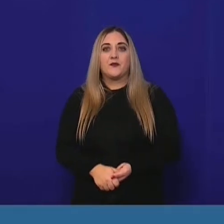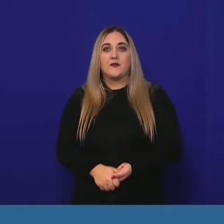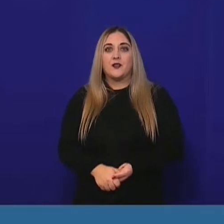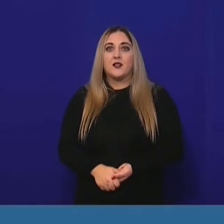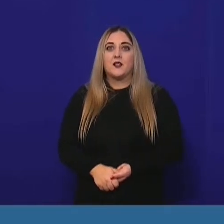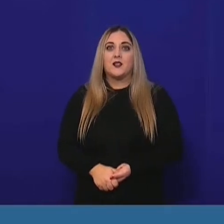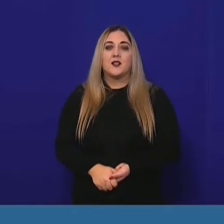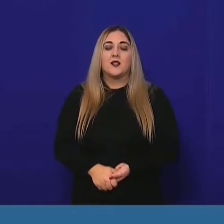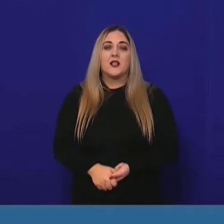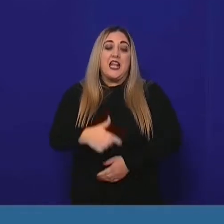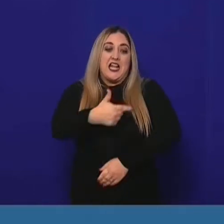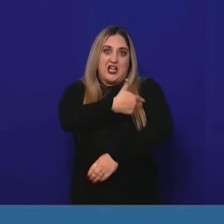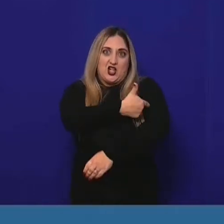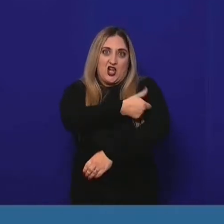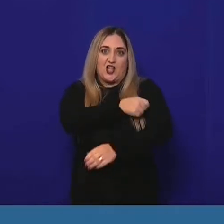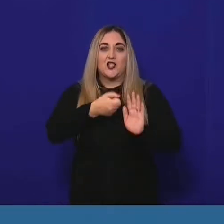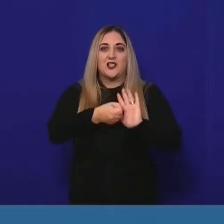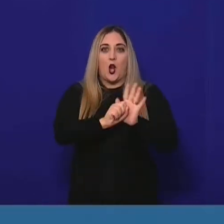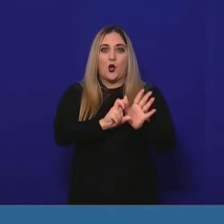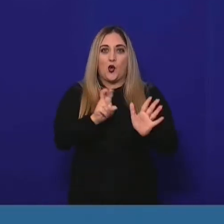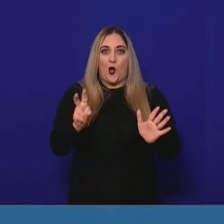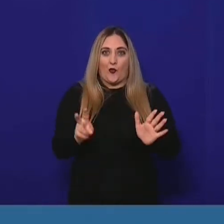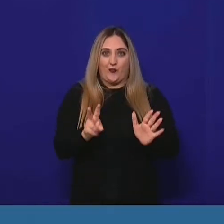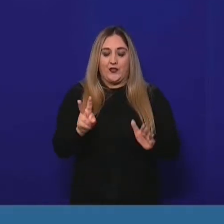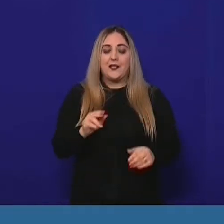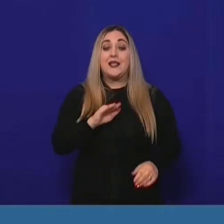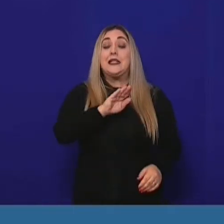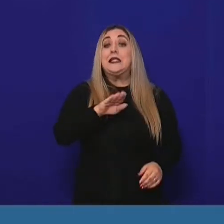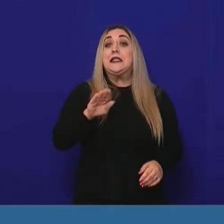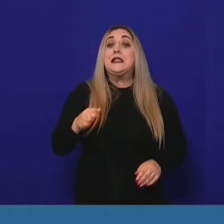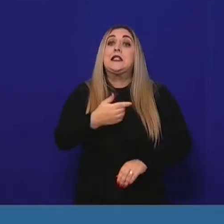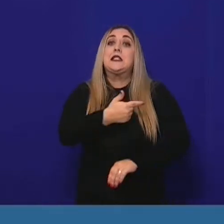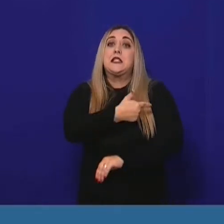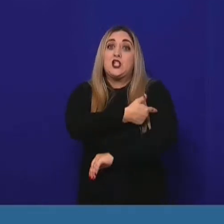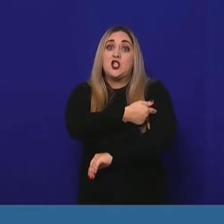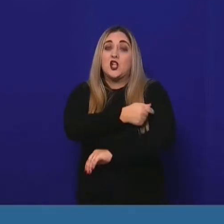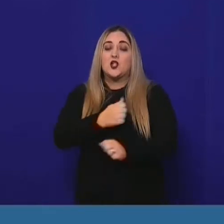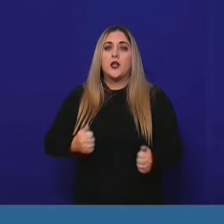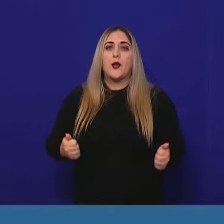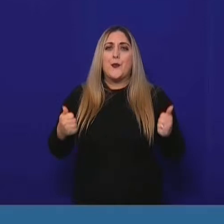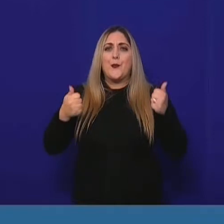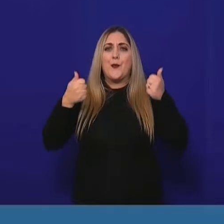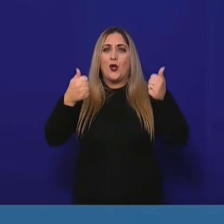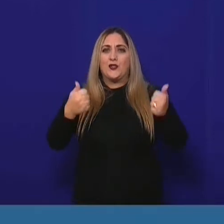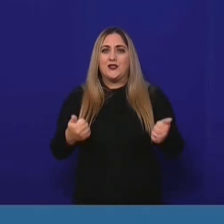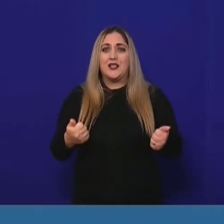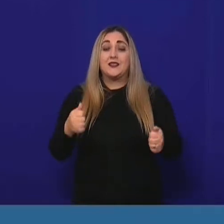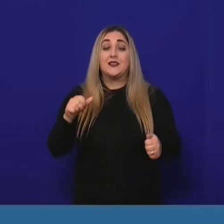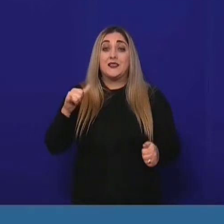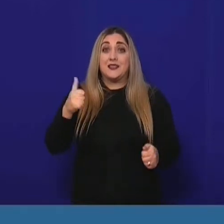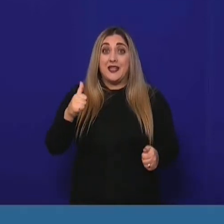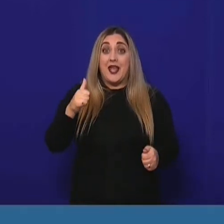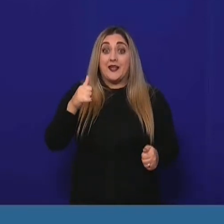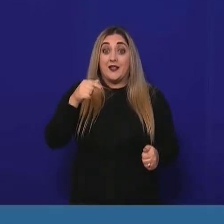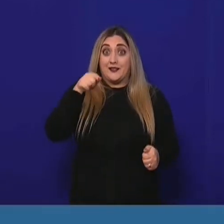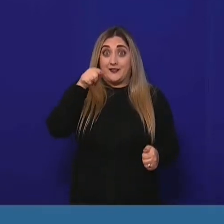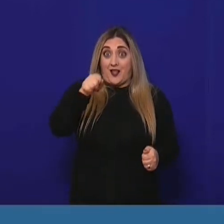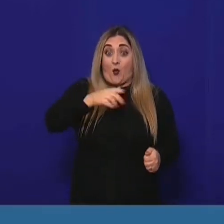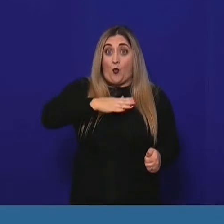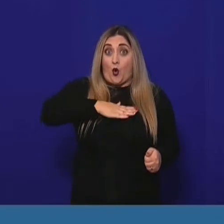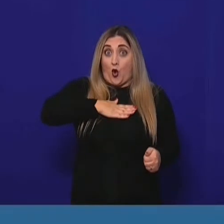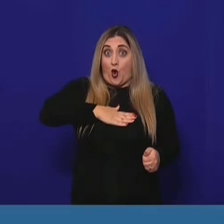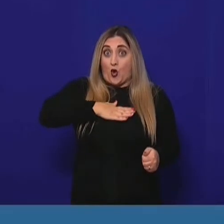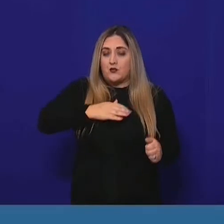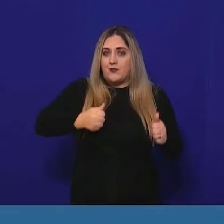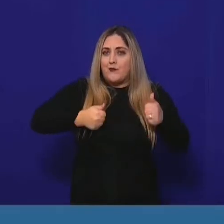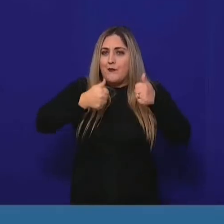Dawk in-nies li misshom biex jitlaqmu importanti li jekk jekk kollhom dawn il-kundizzjoni li ħansemmu tajjeb li huma